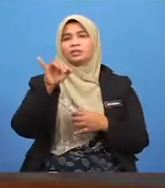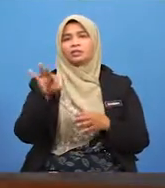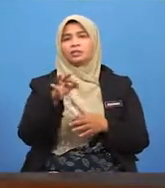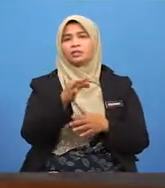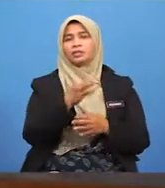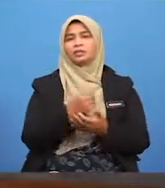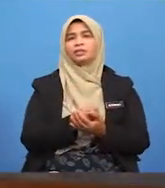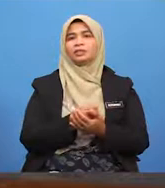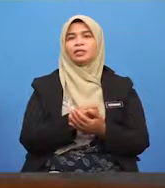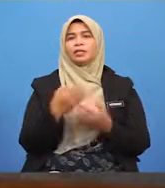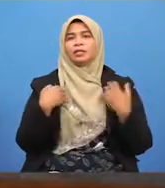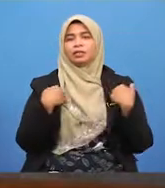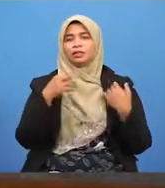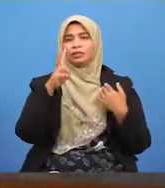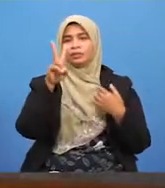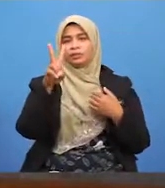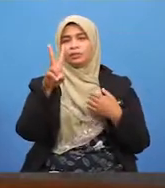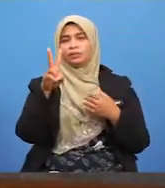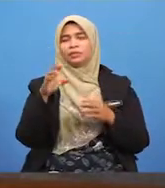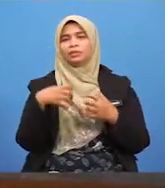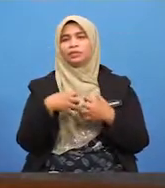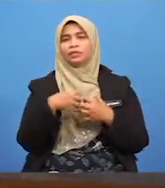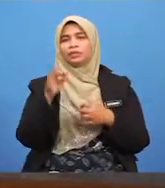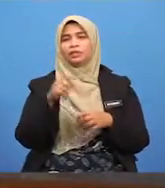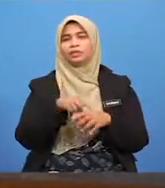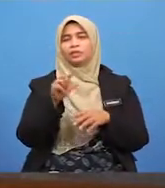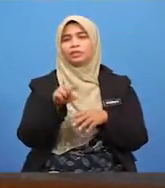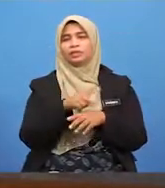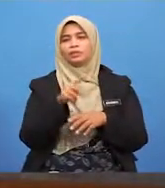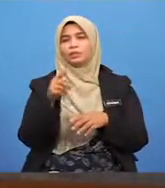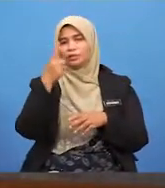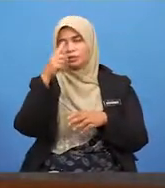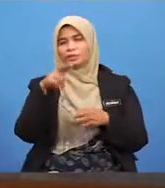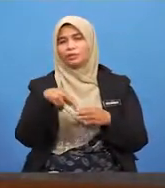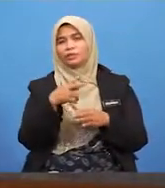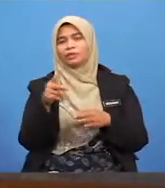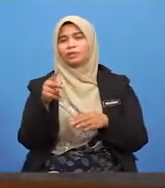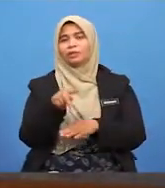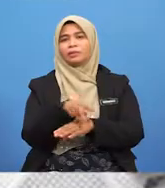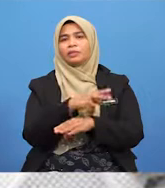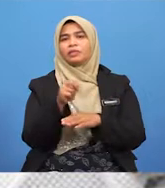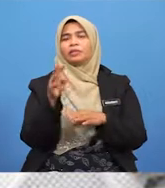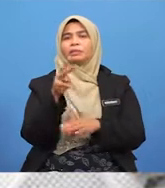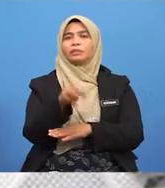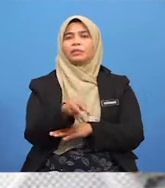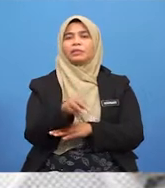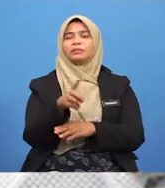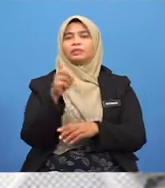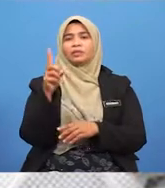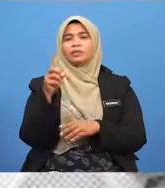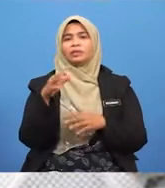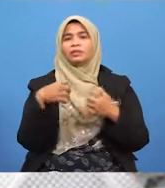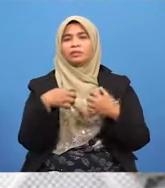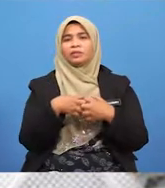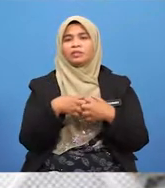dua jenis mesin jahit yang digunakan untuk menghasilkan pakai malam yaitu mesin jahit industri